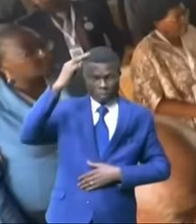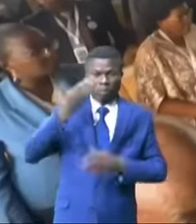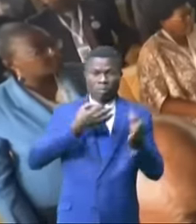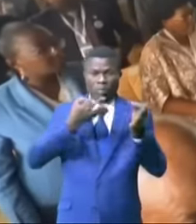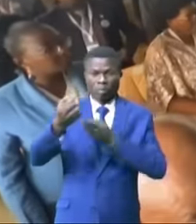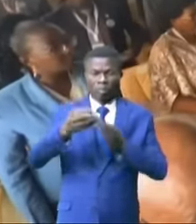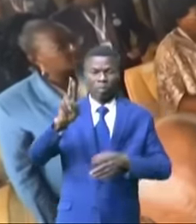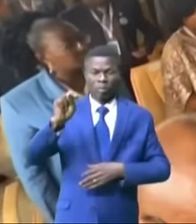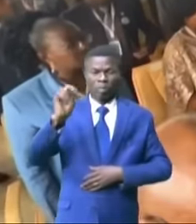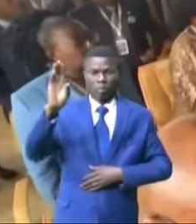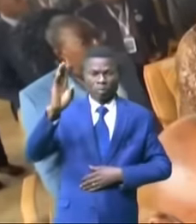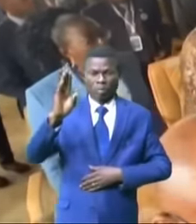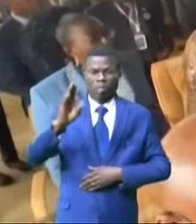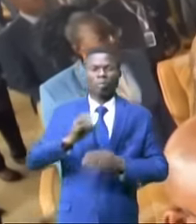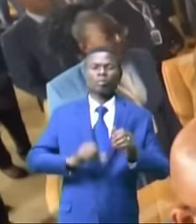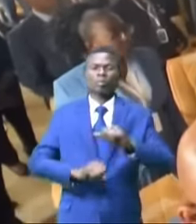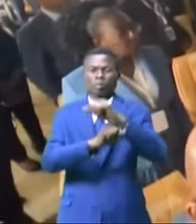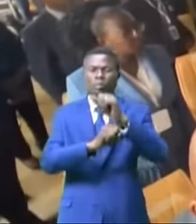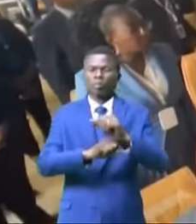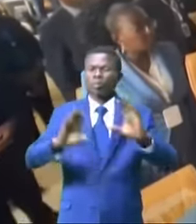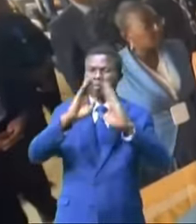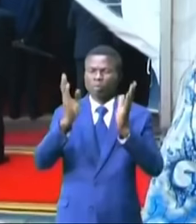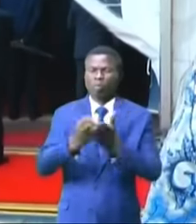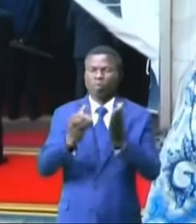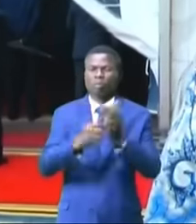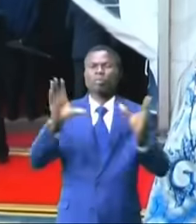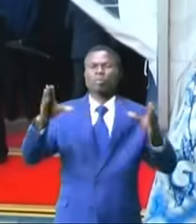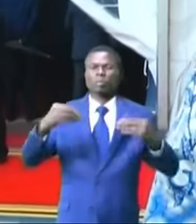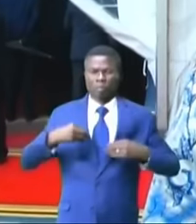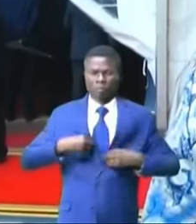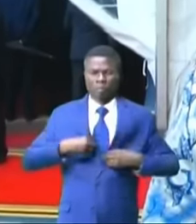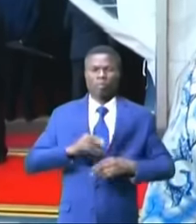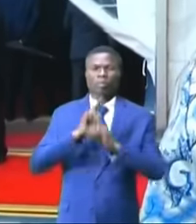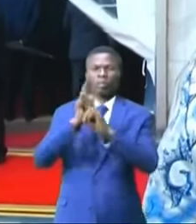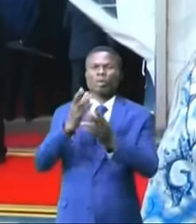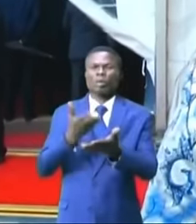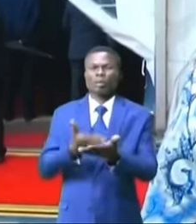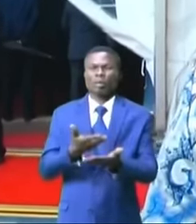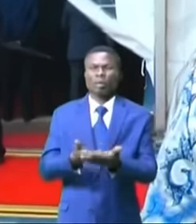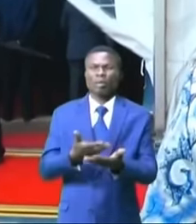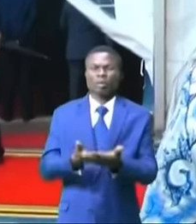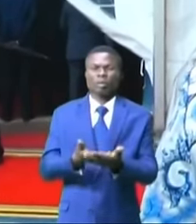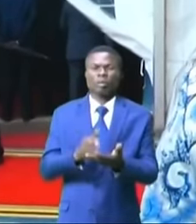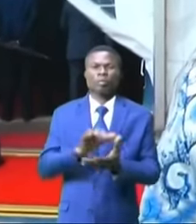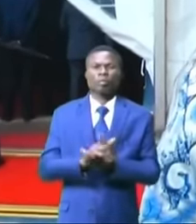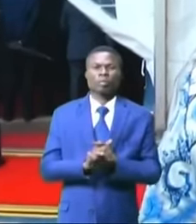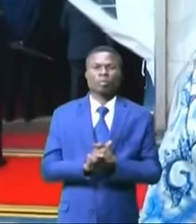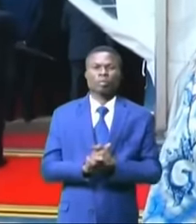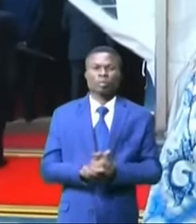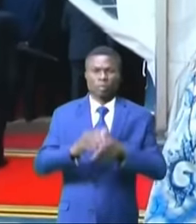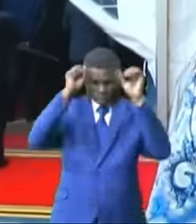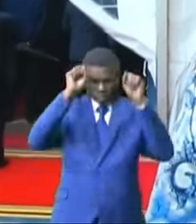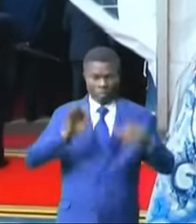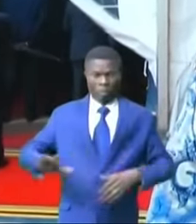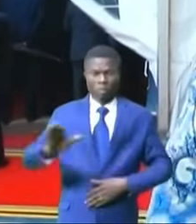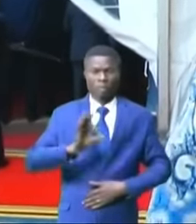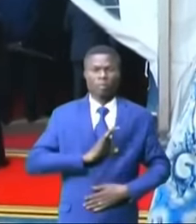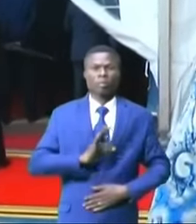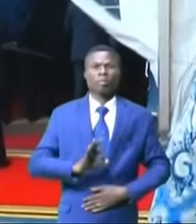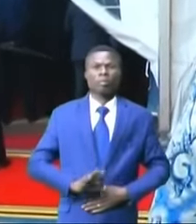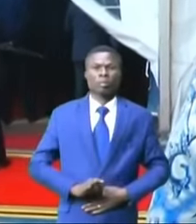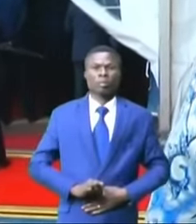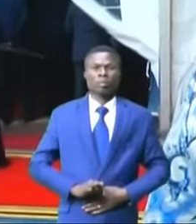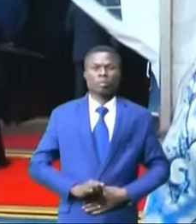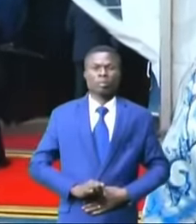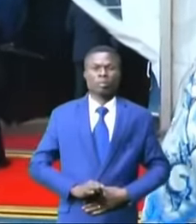et les sommets en a pris acte. Sous instruction de son Excellence Monsieur le Président de la République, Félix-Antoine Tshisekedi Tshilombo,